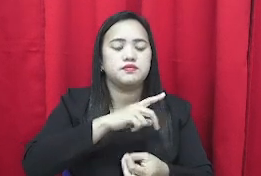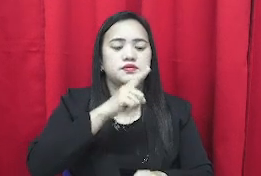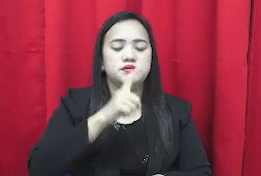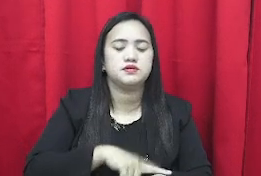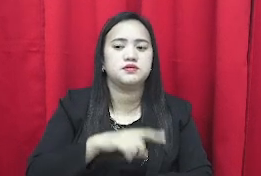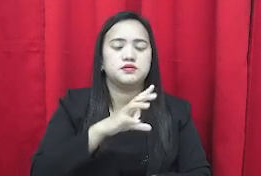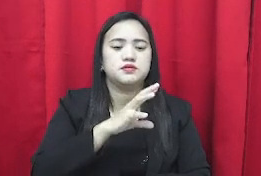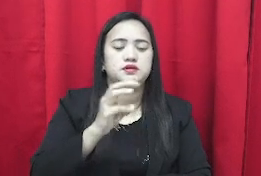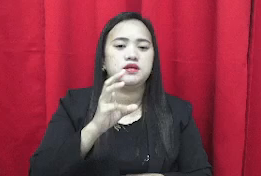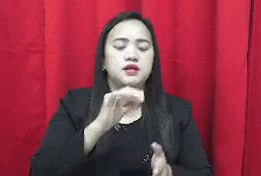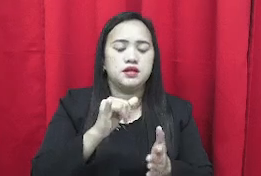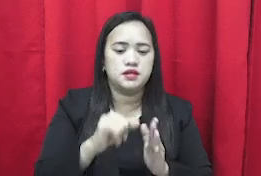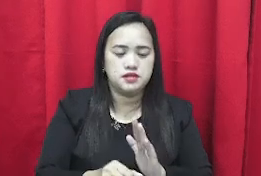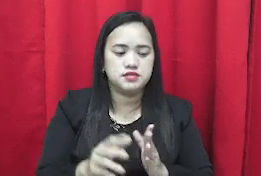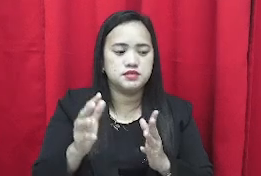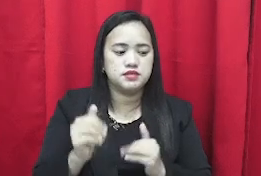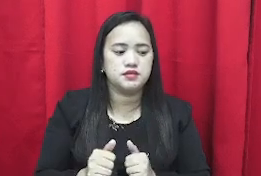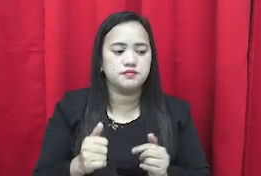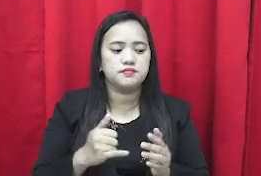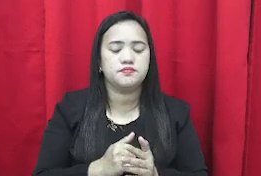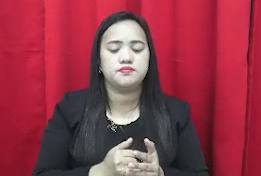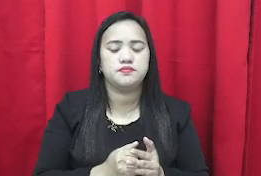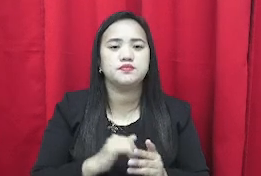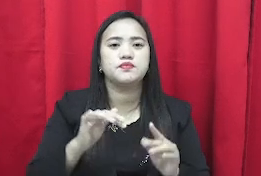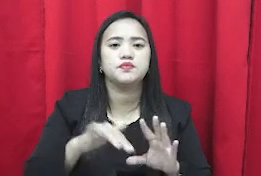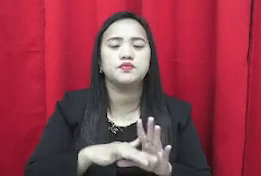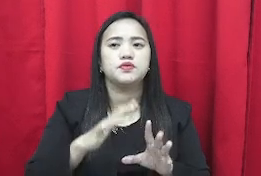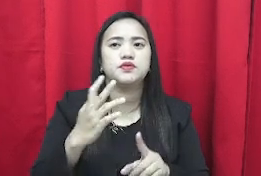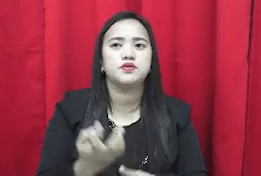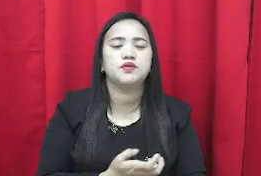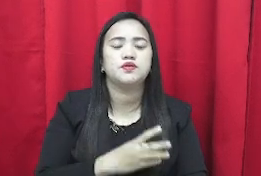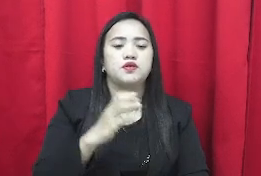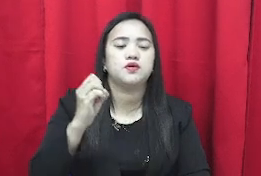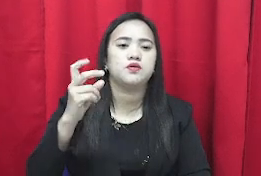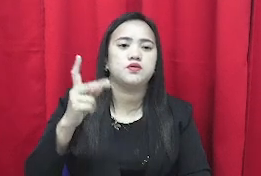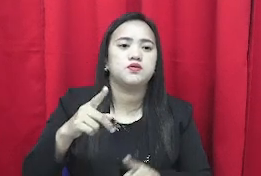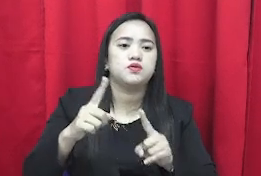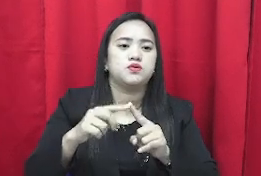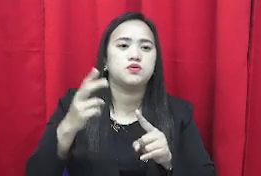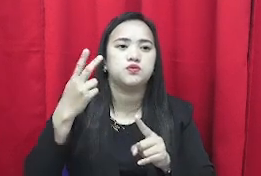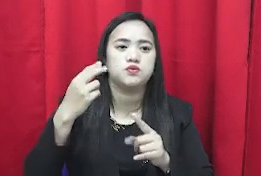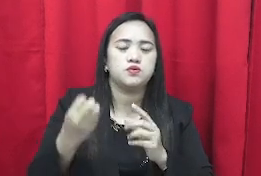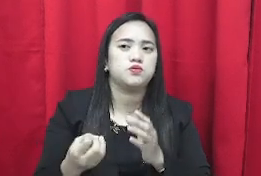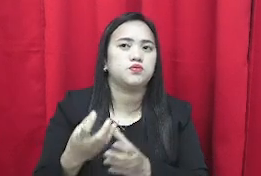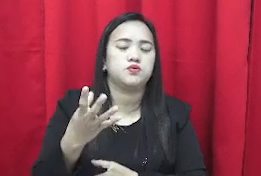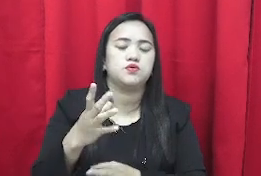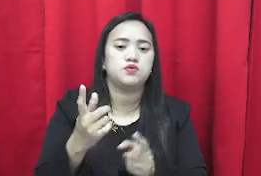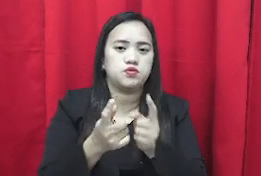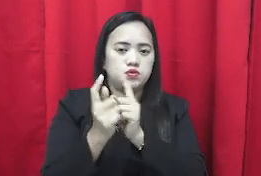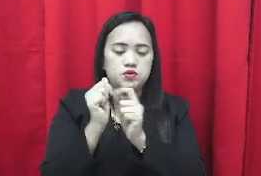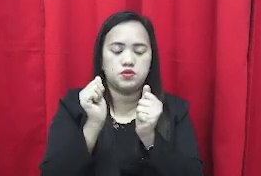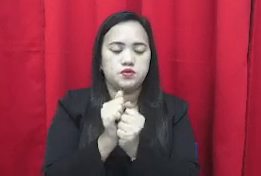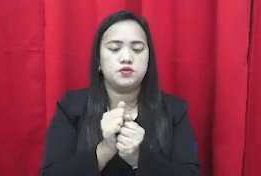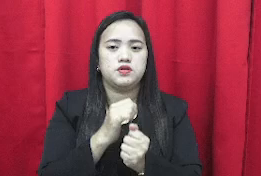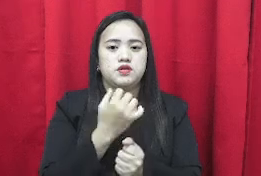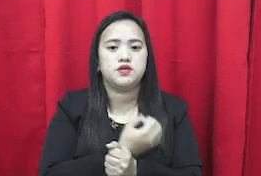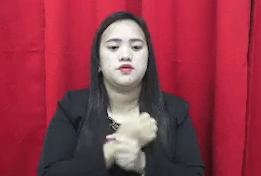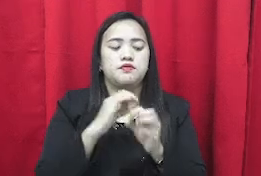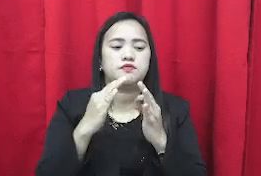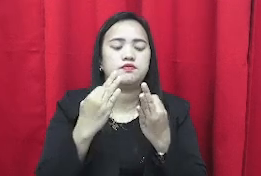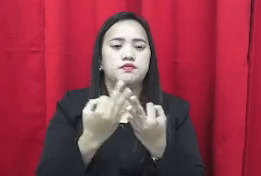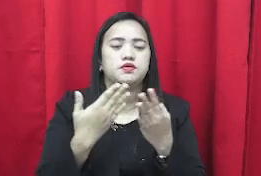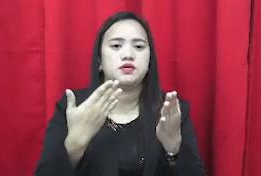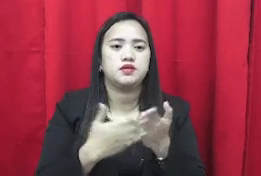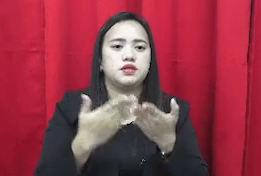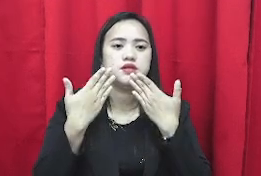let's grab the opportunity Or every opportunity na lumago tayo kasama ang a pong pamilya Maraming maraming